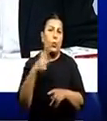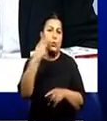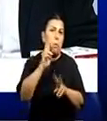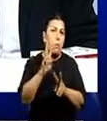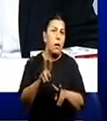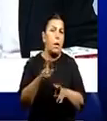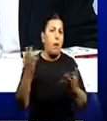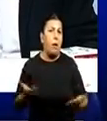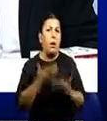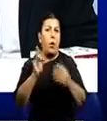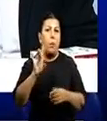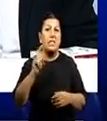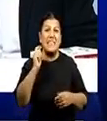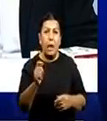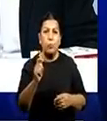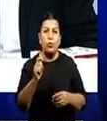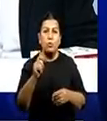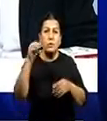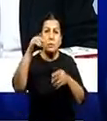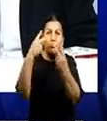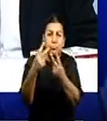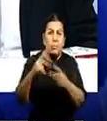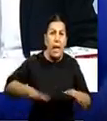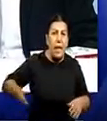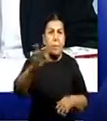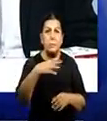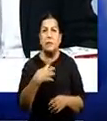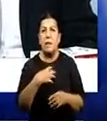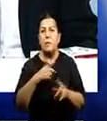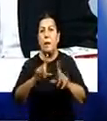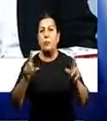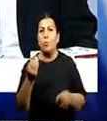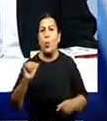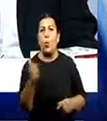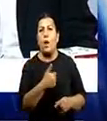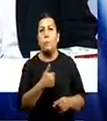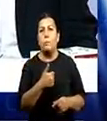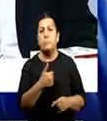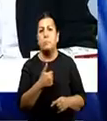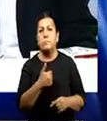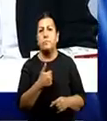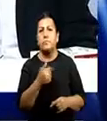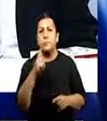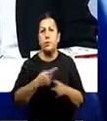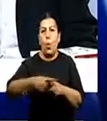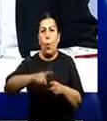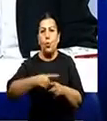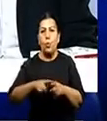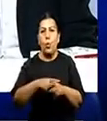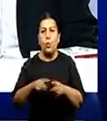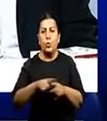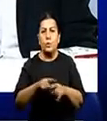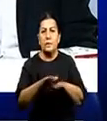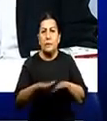baktığımızda hala 15 Temmuz'a dair hepimizin sahiplenmesi gereken çok önemli bir ortak zeminin